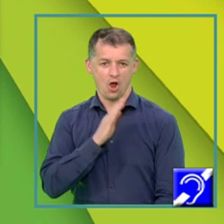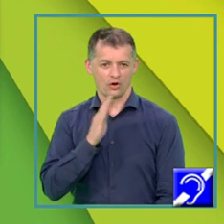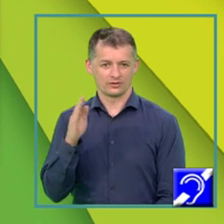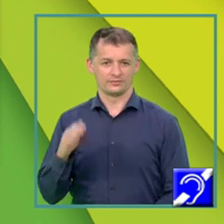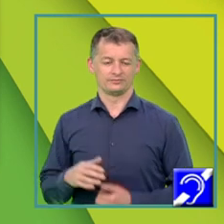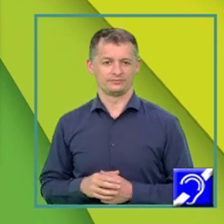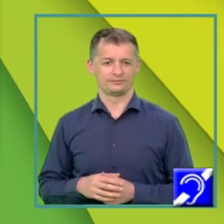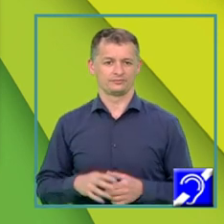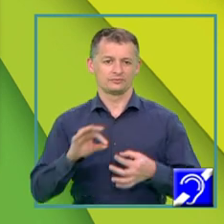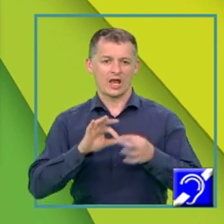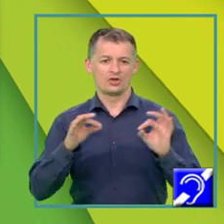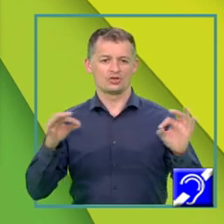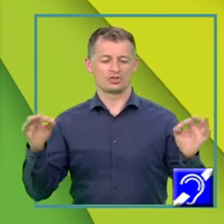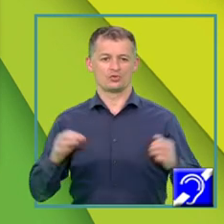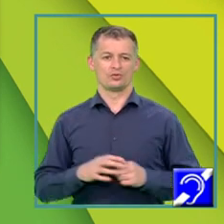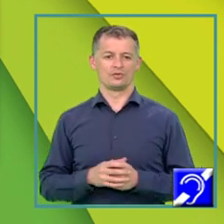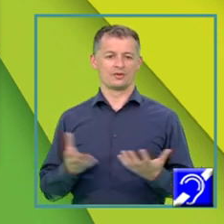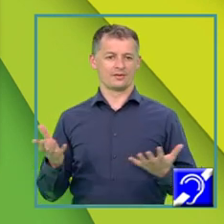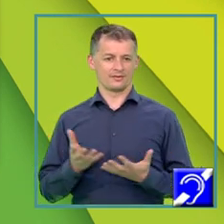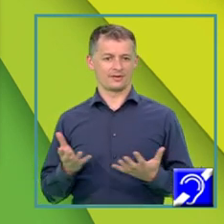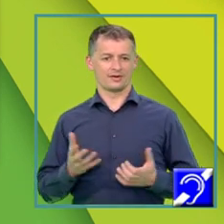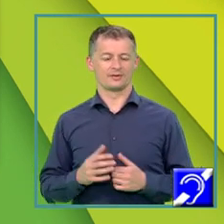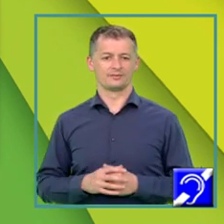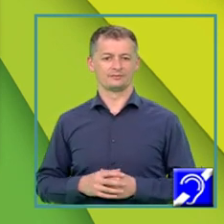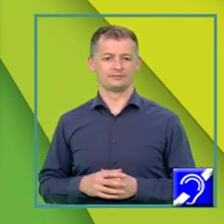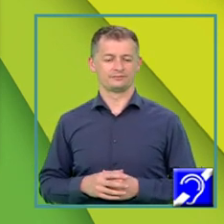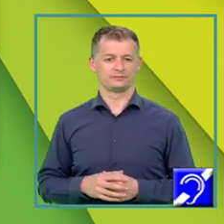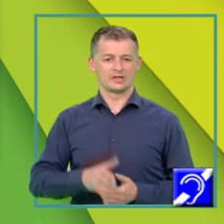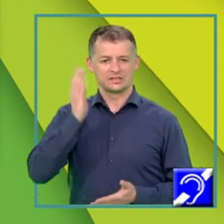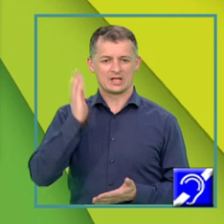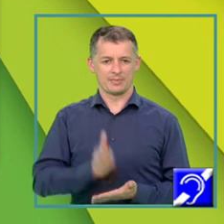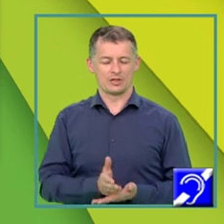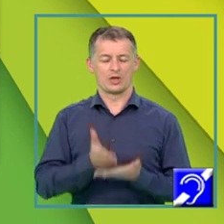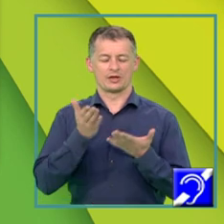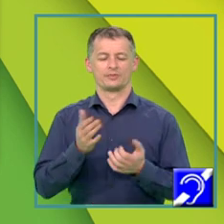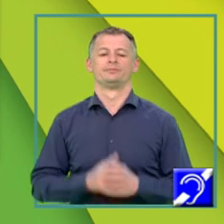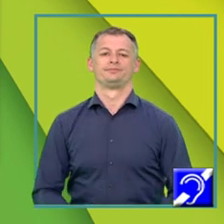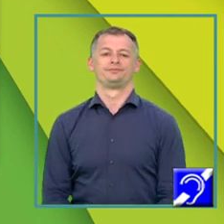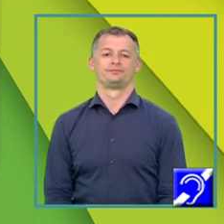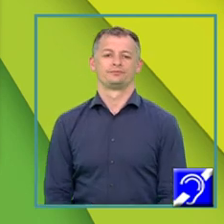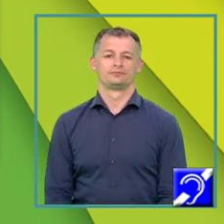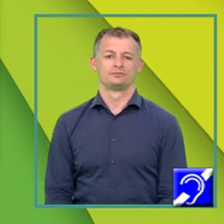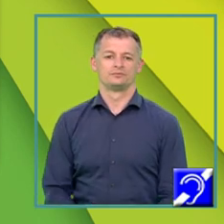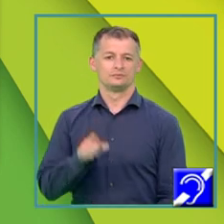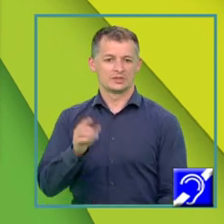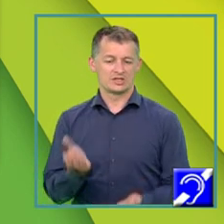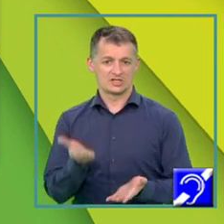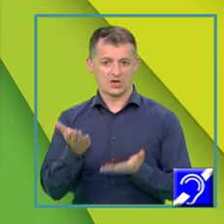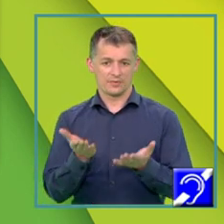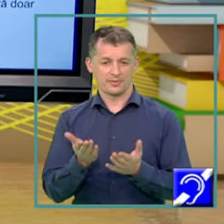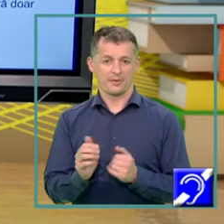a șirurilor Care este stabilită în felul următor se compară